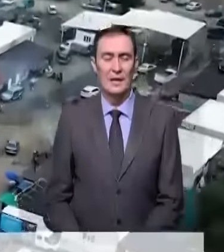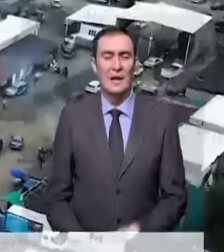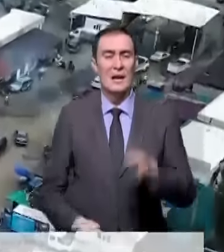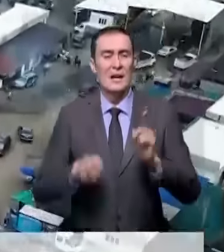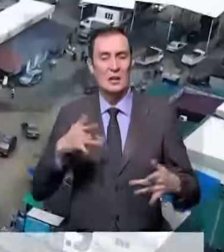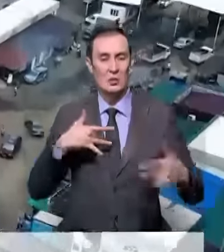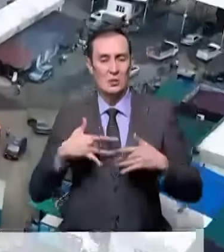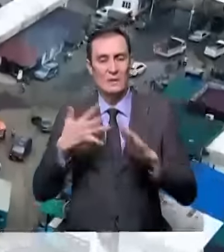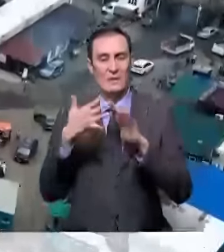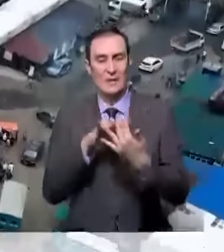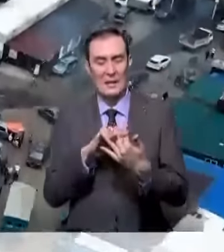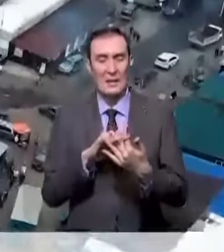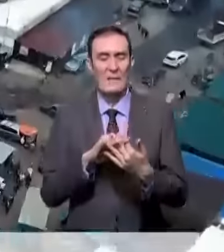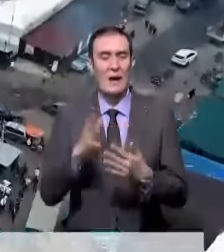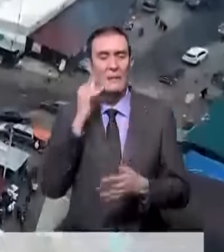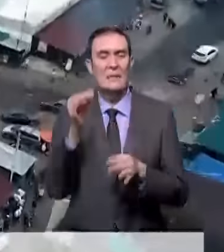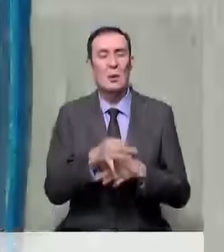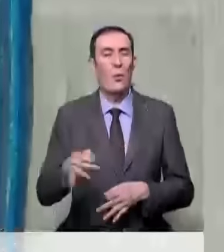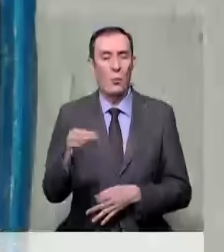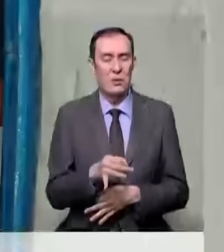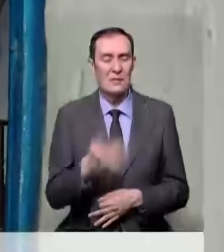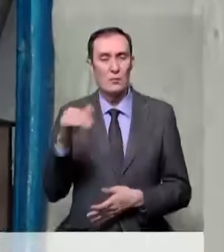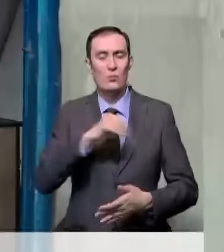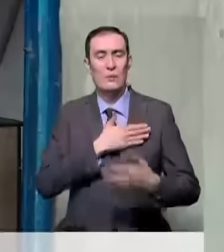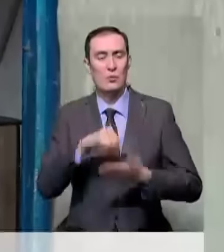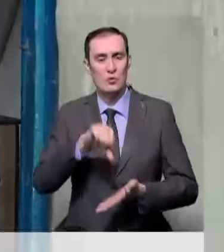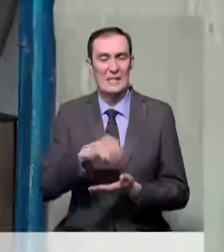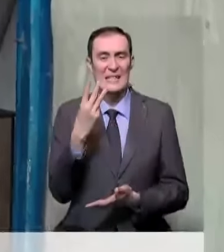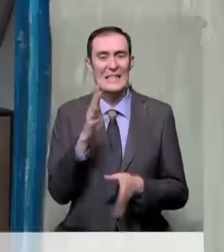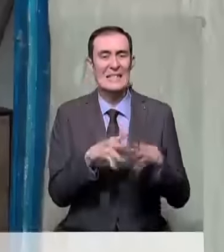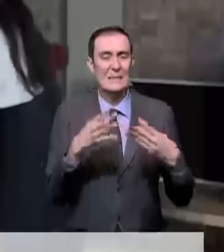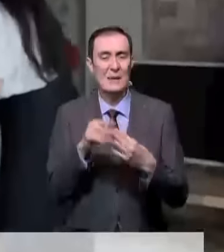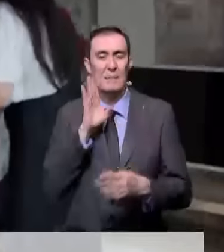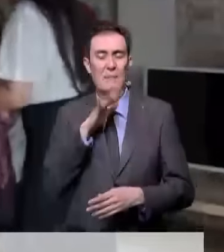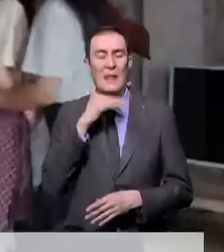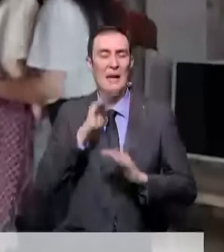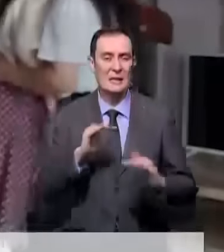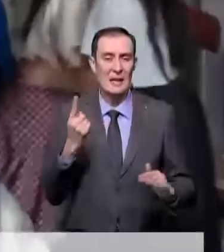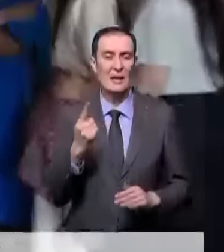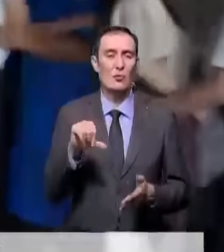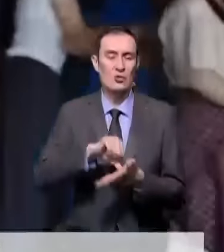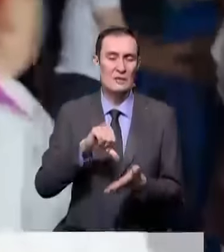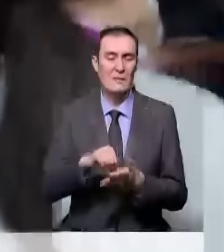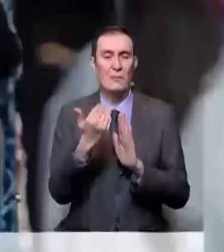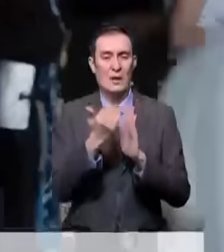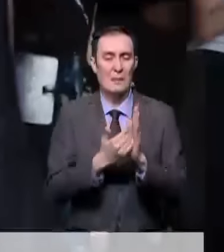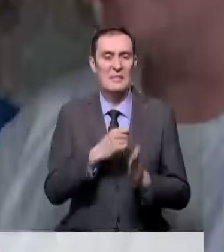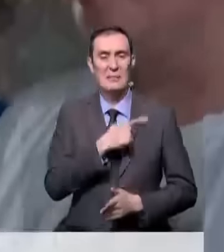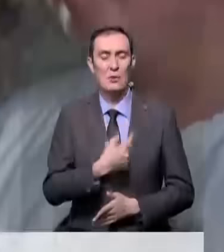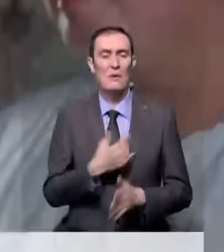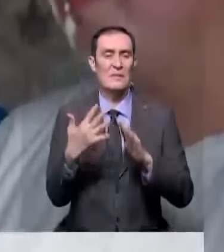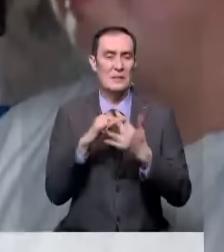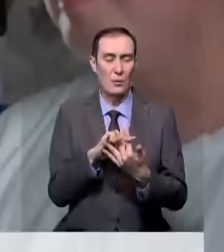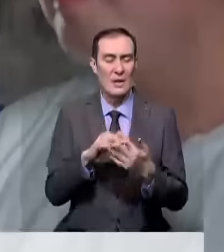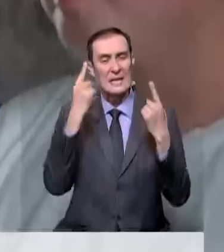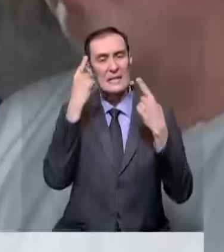Реалити-шоу снимается в селе Ахсенгир Алматинской области. В нем принимают участие 3 семьи – многодетная, молодая и одна участвующая в программе с дипломом в село.